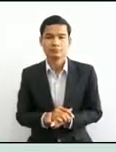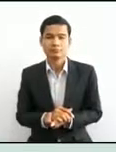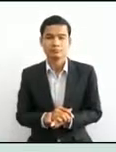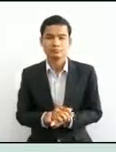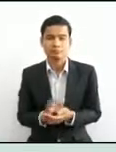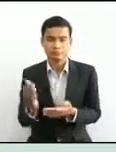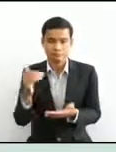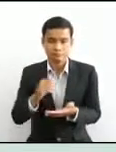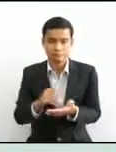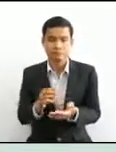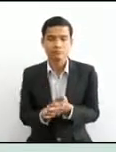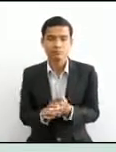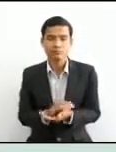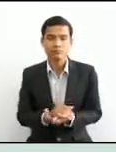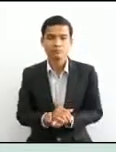Xong một đồng tiết.